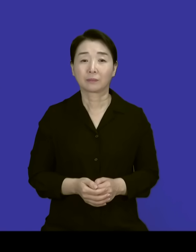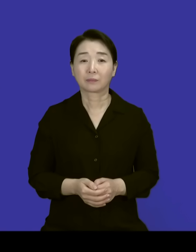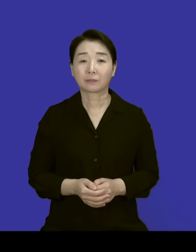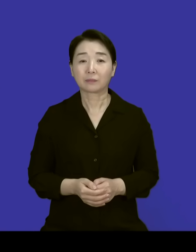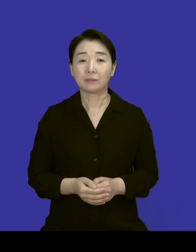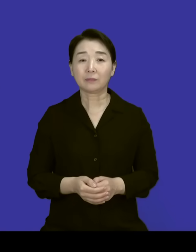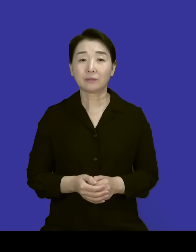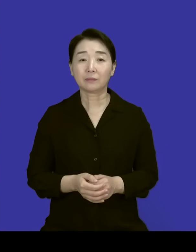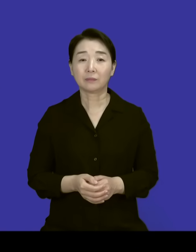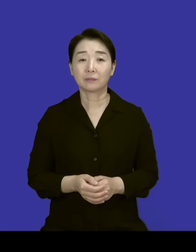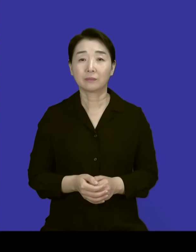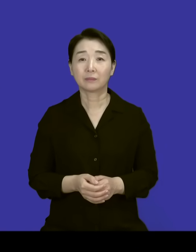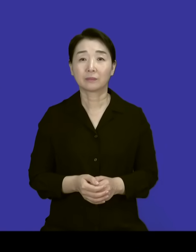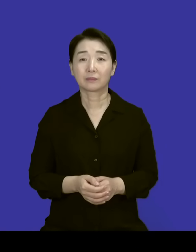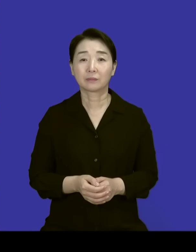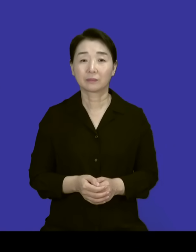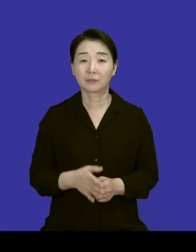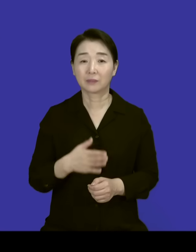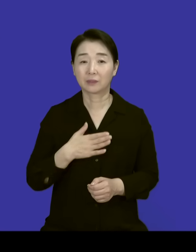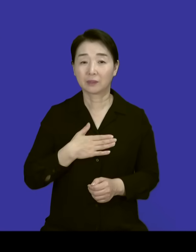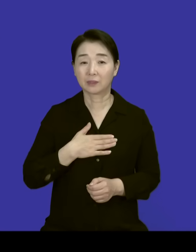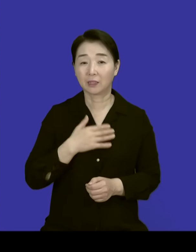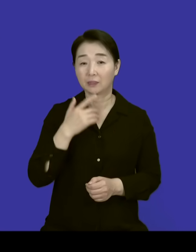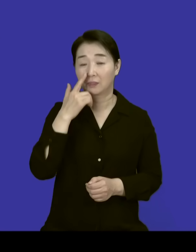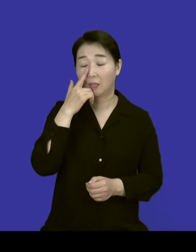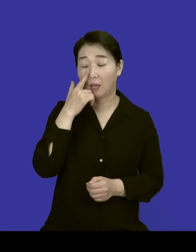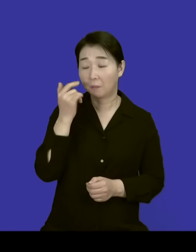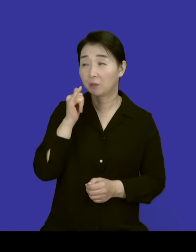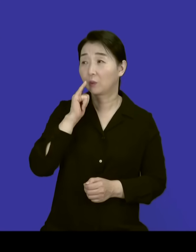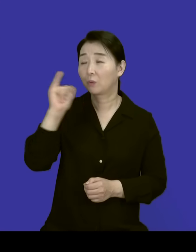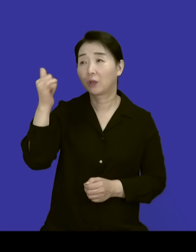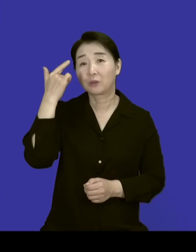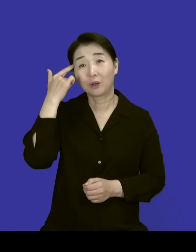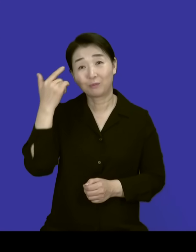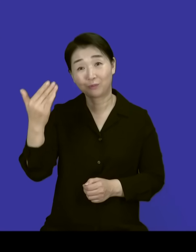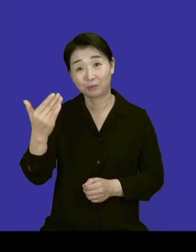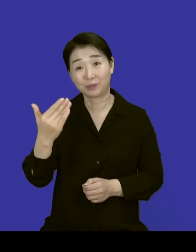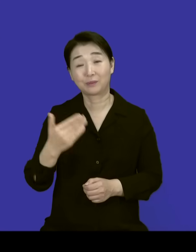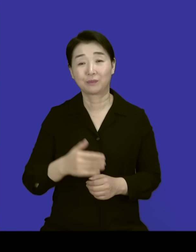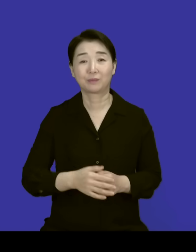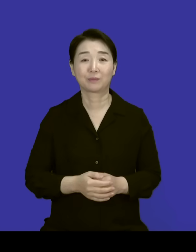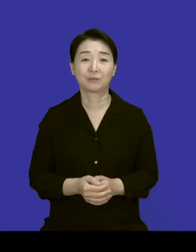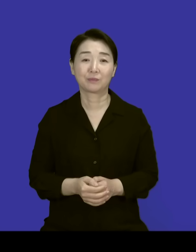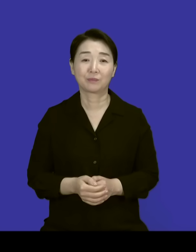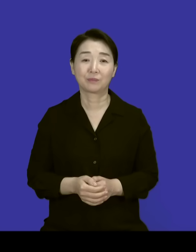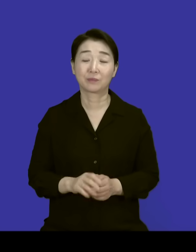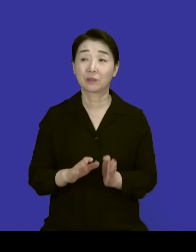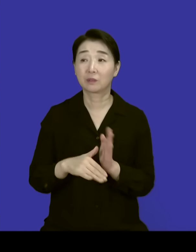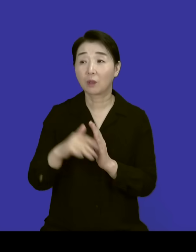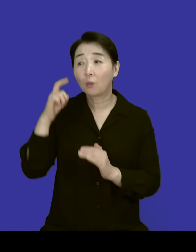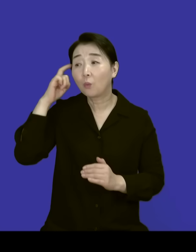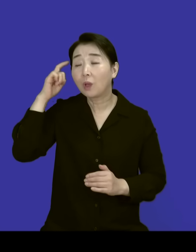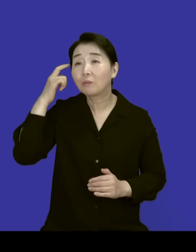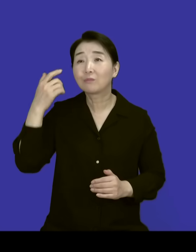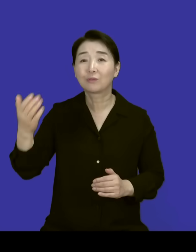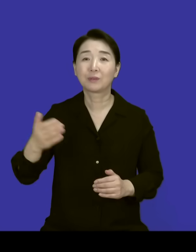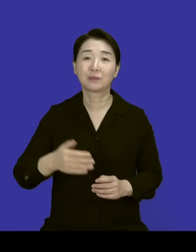저는 제가 아버지한테 안 그래도 전화 통화를 한번 물어봤어요. 좀 잘됐을 때. 그때 도대체 왜 그랬어?